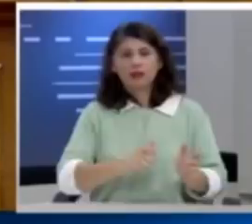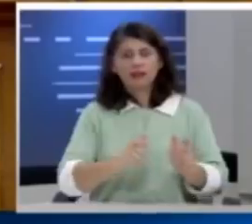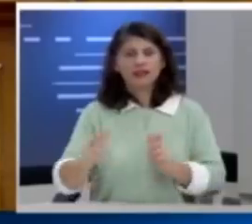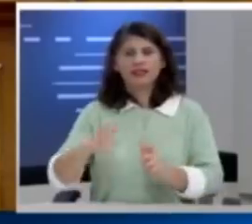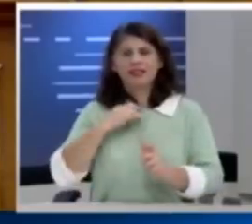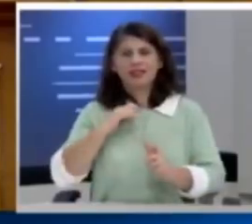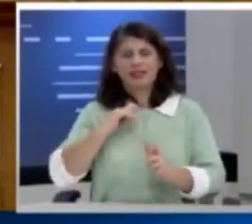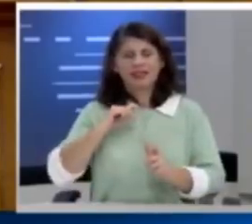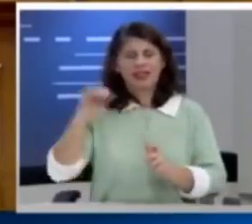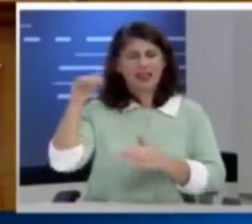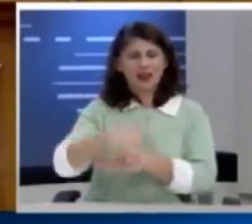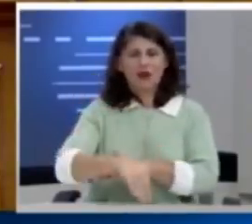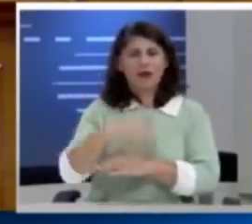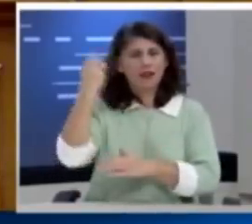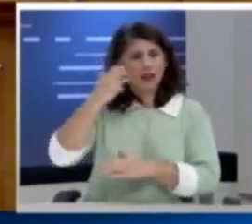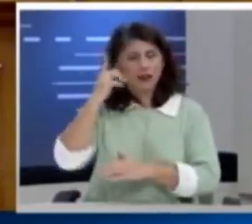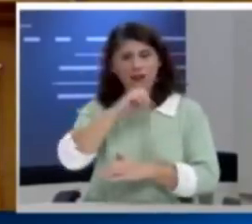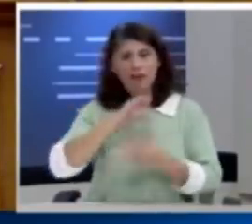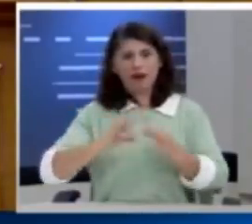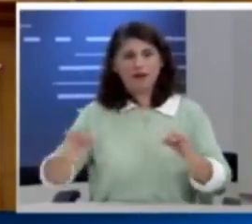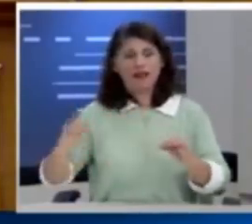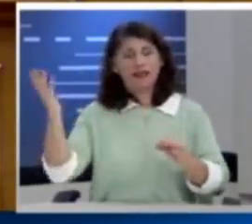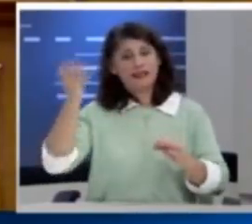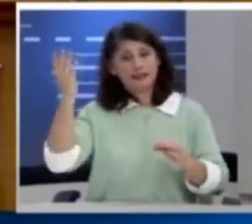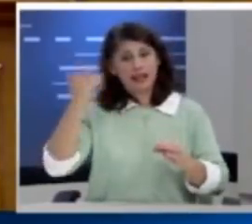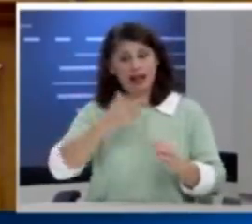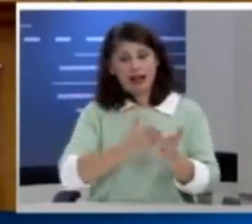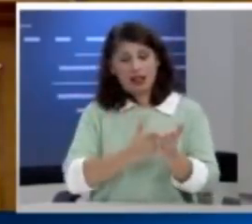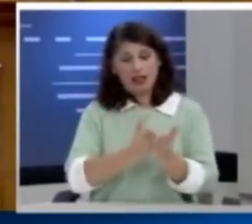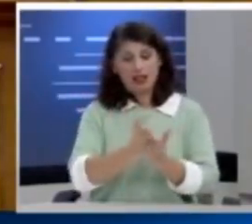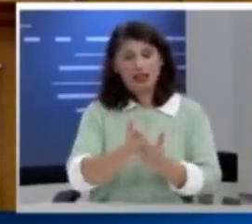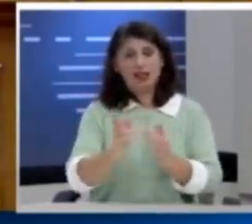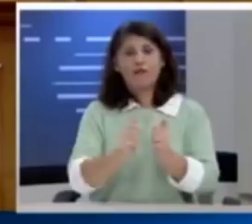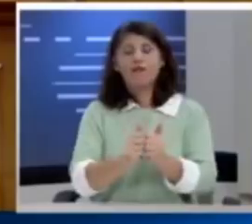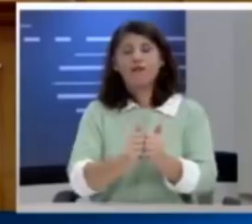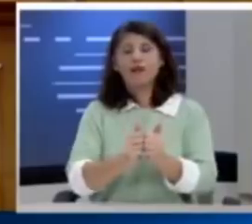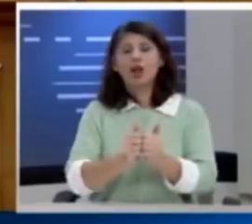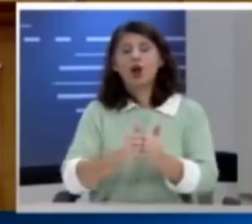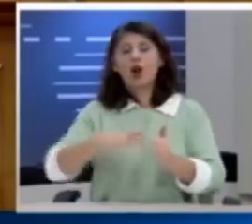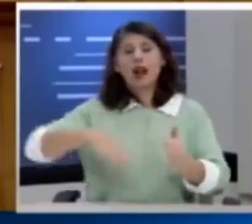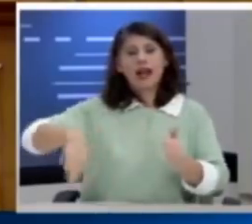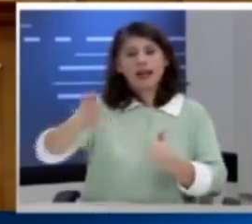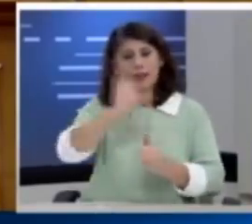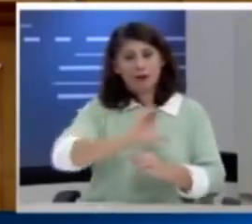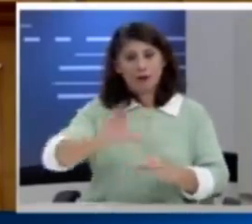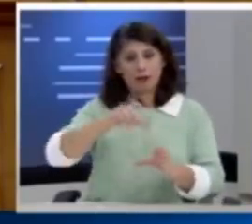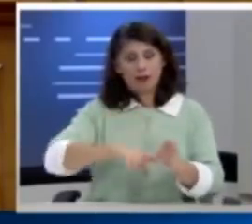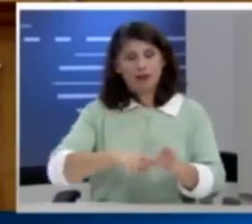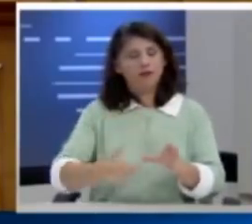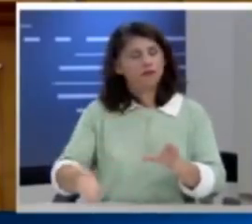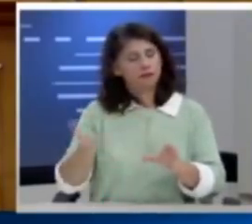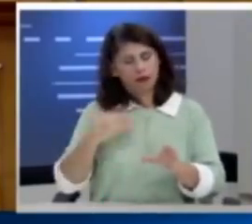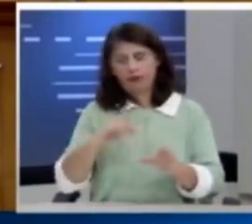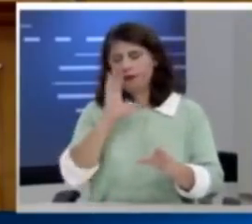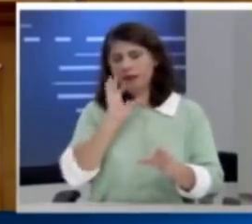τη χρεοκοπημένη θεωρία και τα παραμύθια για δήθεν δίκαιη φιλολαϊκή Ευρωπαϊκή Ένωση που δεν